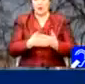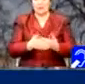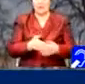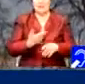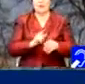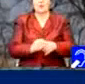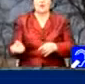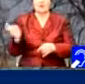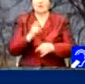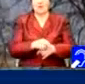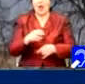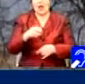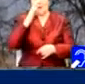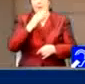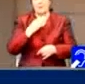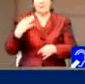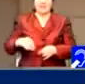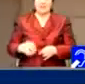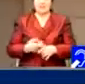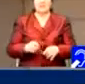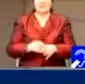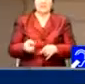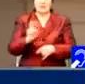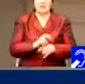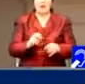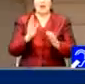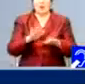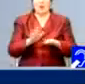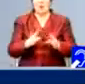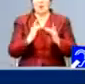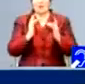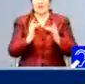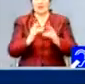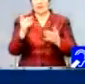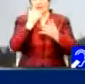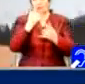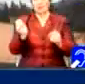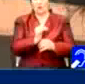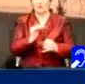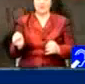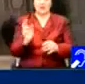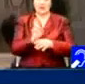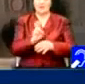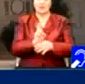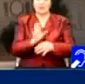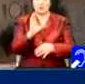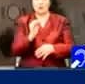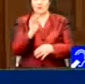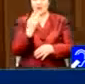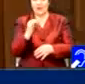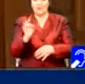Ciuc, unde va veni Papa Francisc. Pelerinii au început să caute locuri de cazare imediat cum a fost făcut anunțul oficial al vizitei suveranului